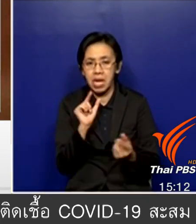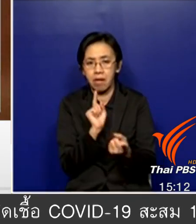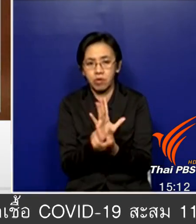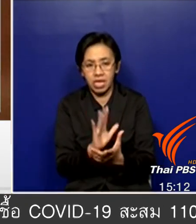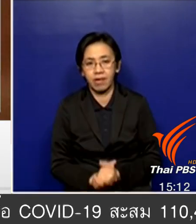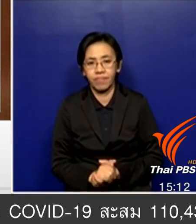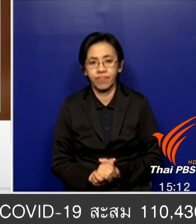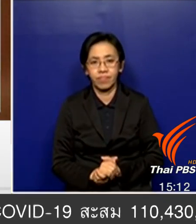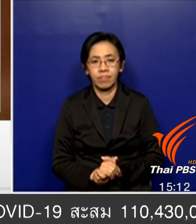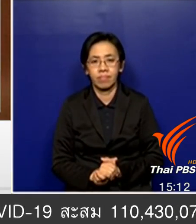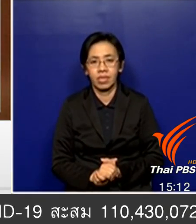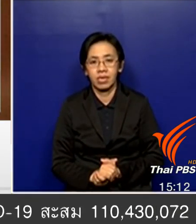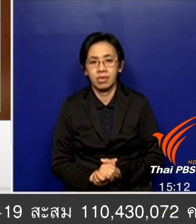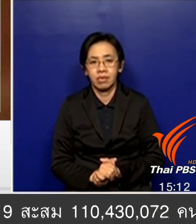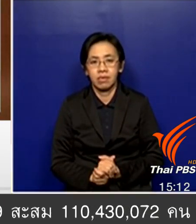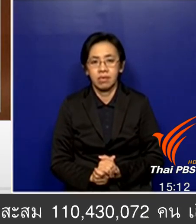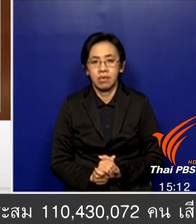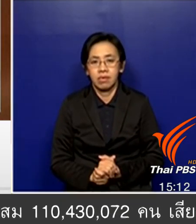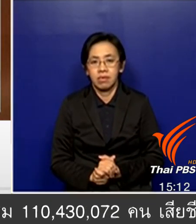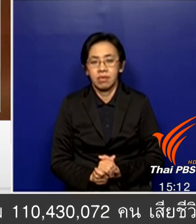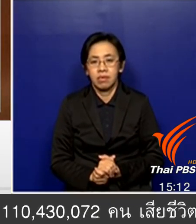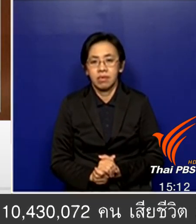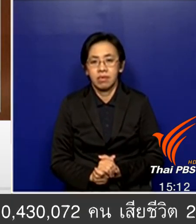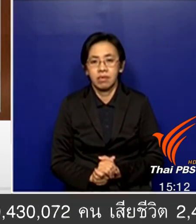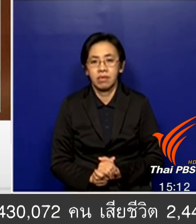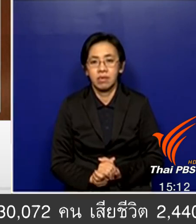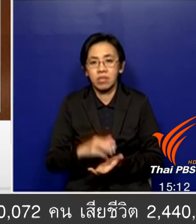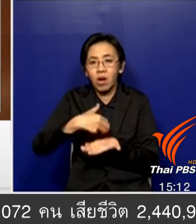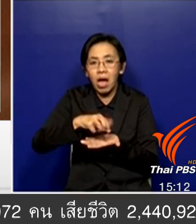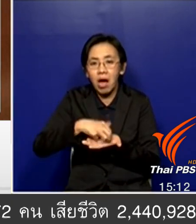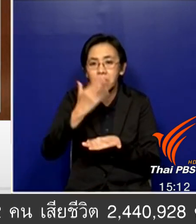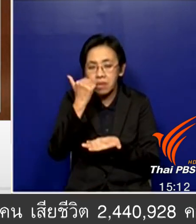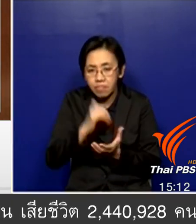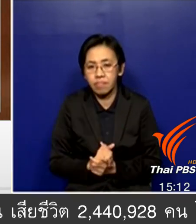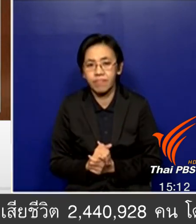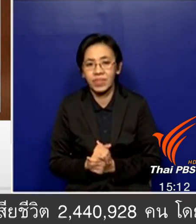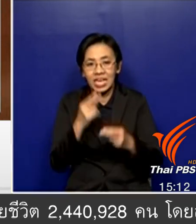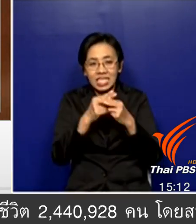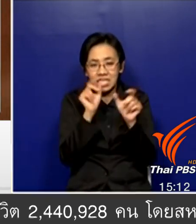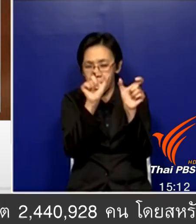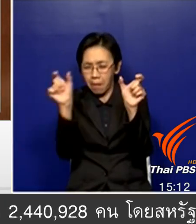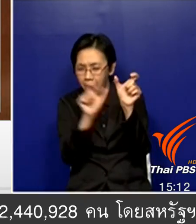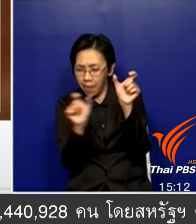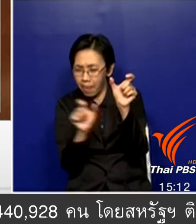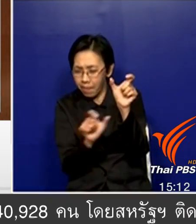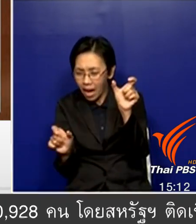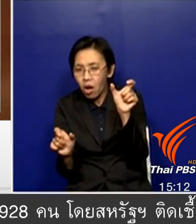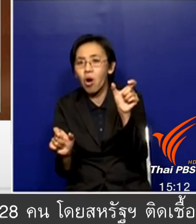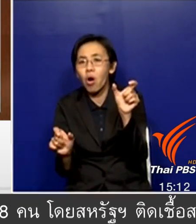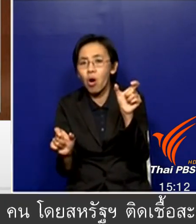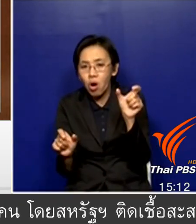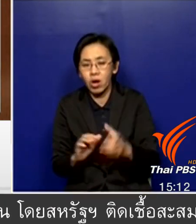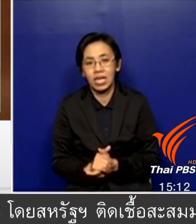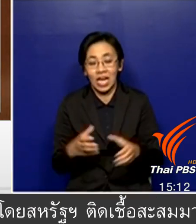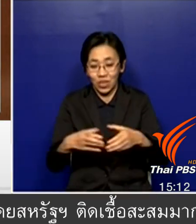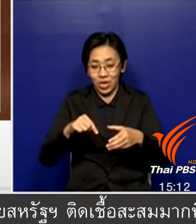บคนนอกที่ผมกลาถึงนั้น ก็เปนคามจำเป็นน Jessรว่าอยู่ใน ...ยัติอยู่แล้วว่าอยู่ในพวก